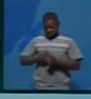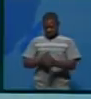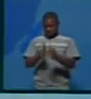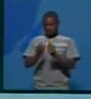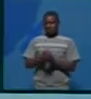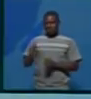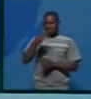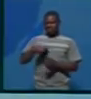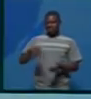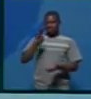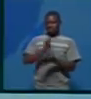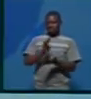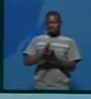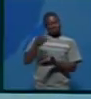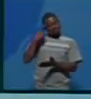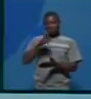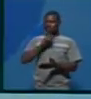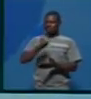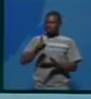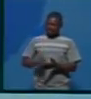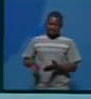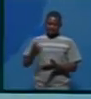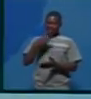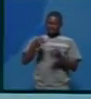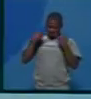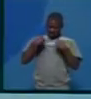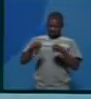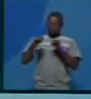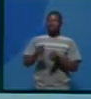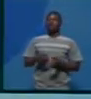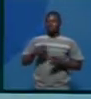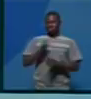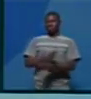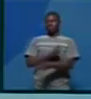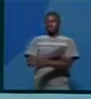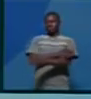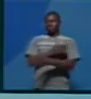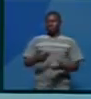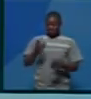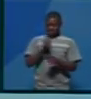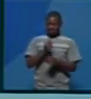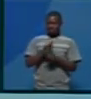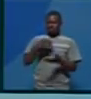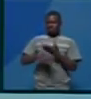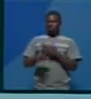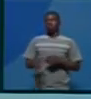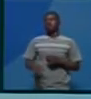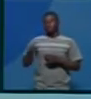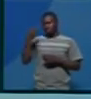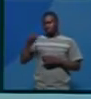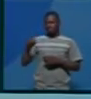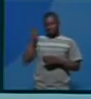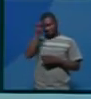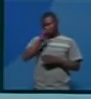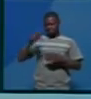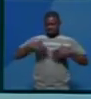être au diapason de l'évolution du curriculum au niveau de l'Organisation Ouest-Africaine de la Santé. Le lancement